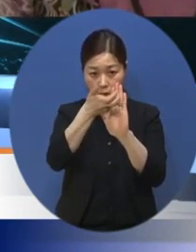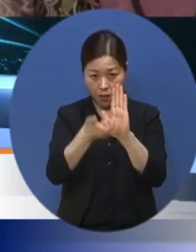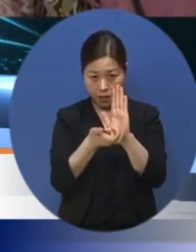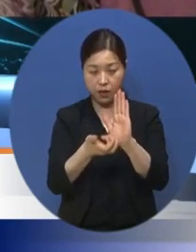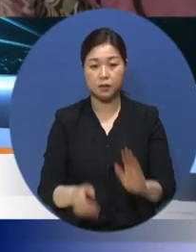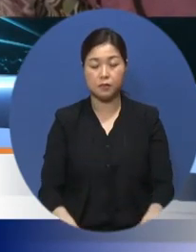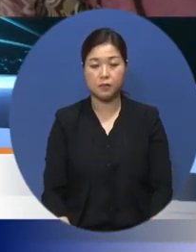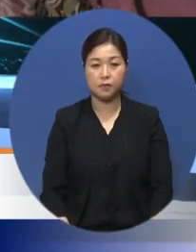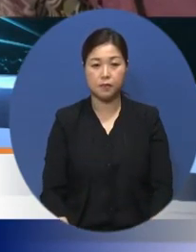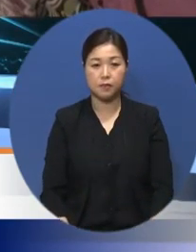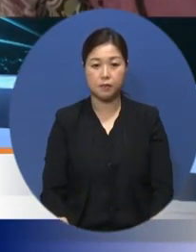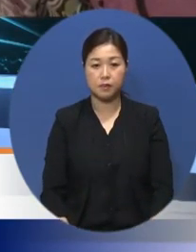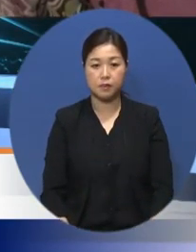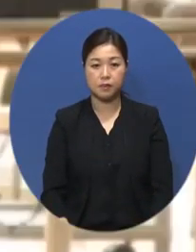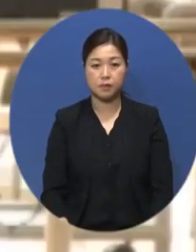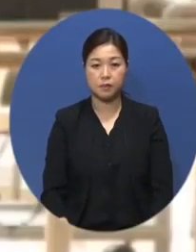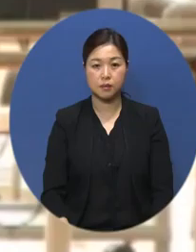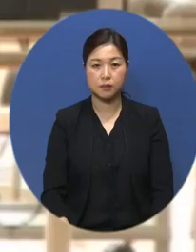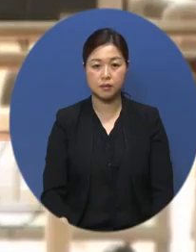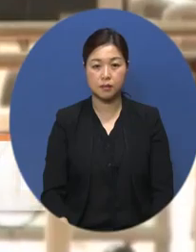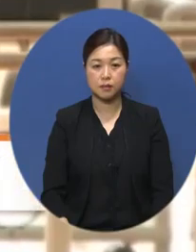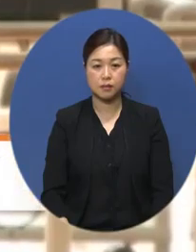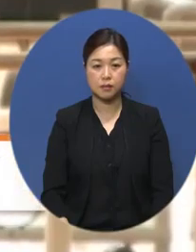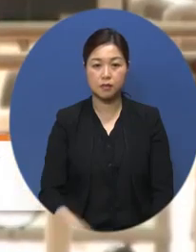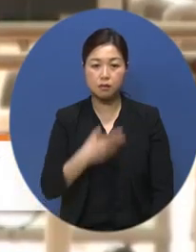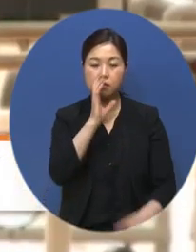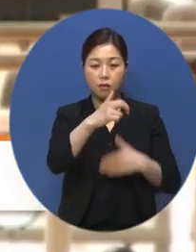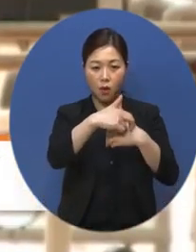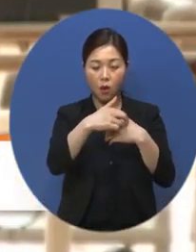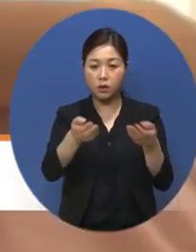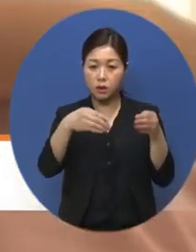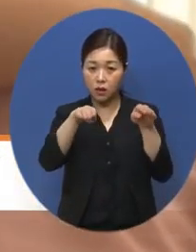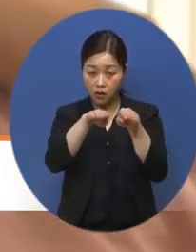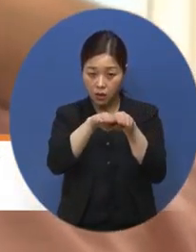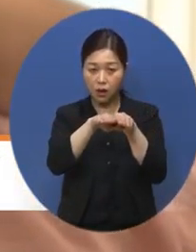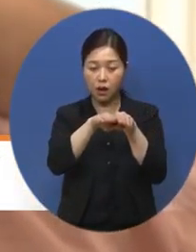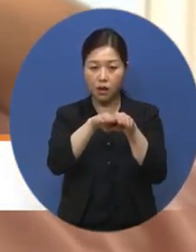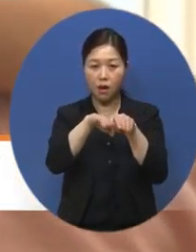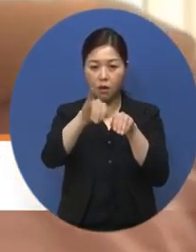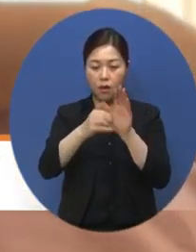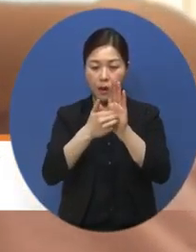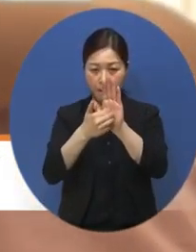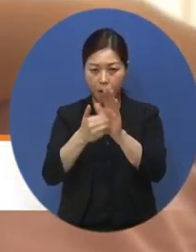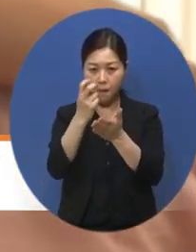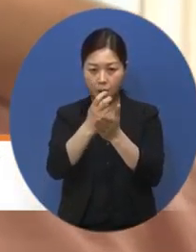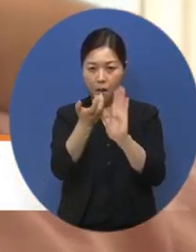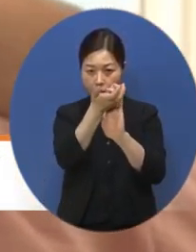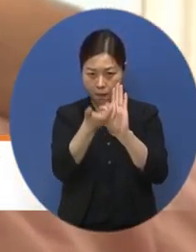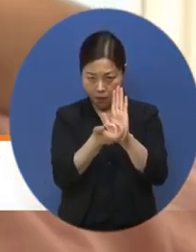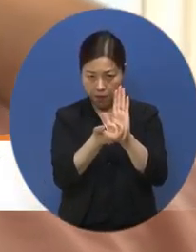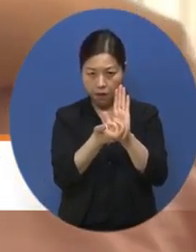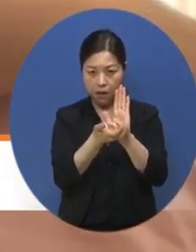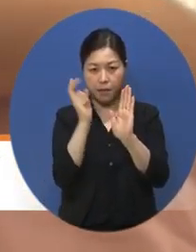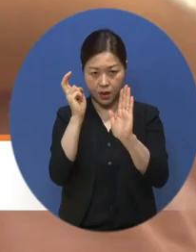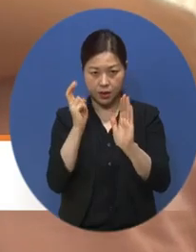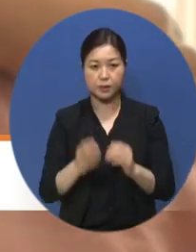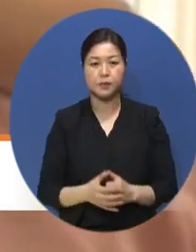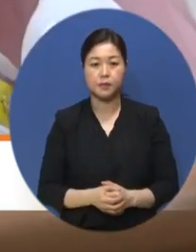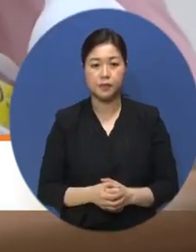화면으로 알아보겠습니다 유한 본관 시설 등의 방역 수 측이 단계적으로 완화 될 예정입니다